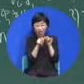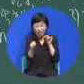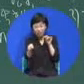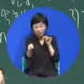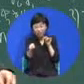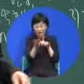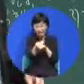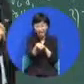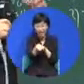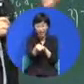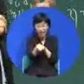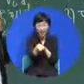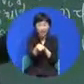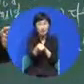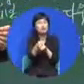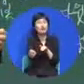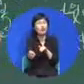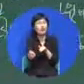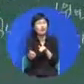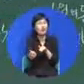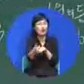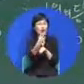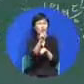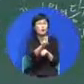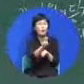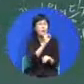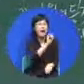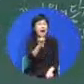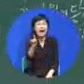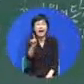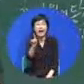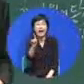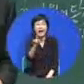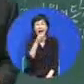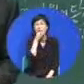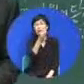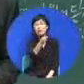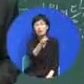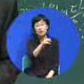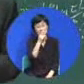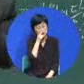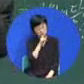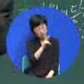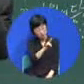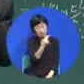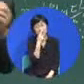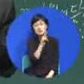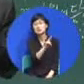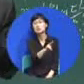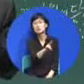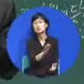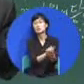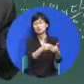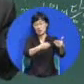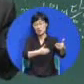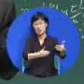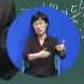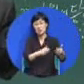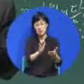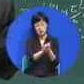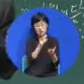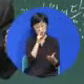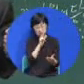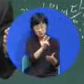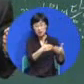to fall out. 경상도는 혀를 새 이래 새. And as they use that slang. 혀가 만발 빠지면 to say that your tongue